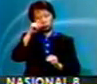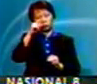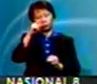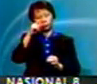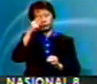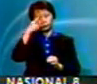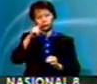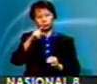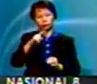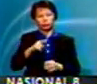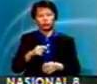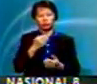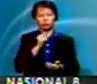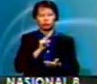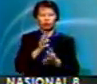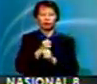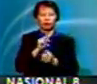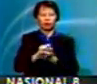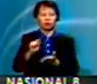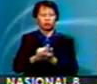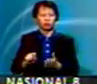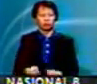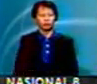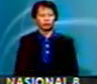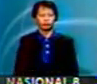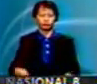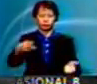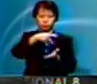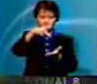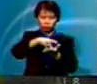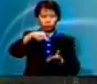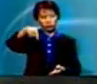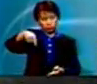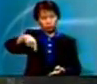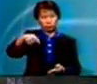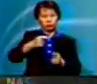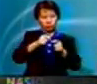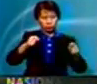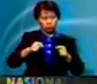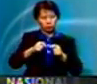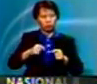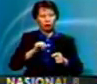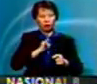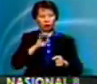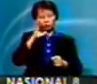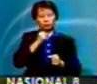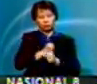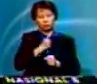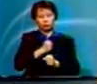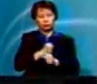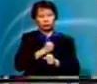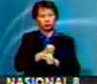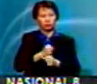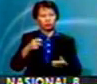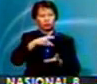untuk sumber ekonomi dia. Adanya pusat ni. Pusat ni lah tempat kat gatong lah. Tempat cari makan dah.